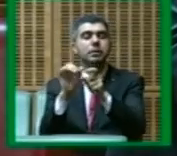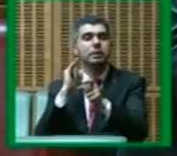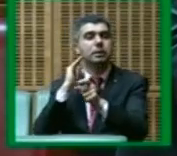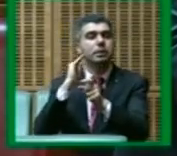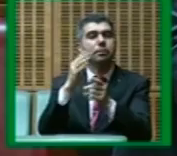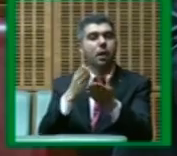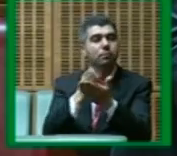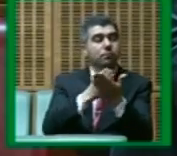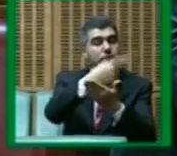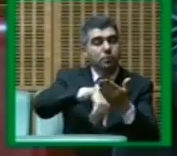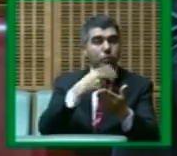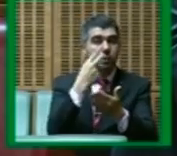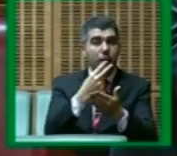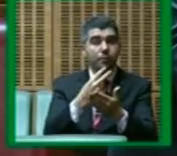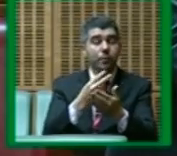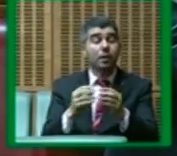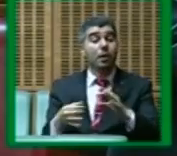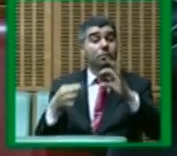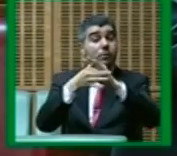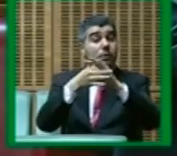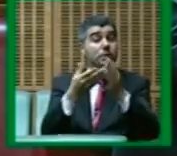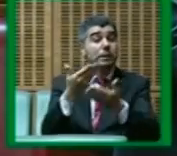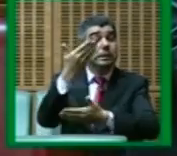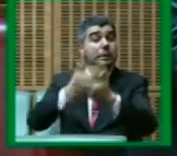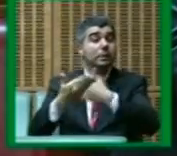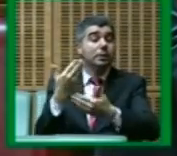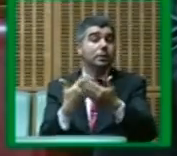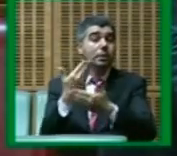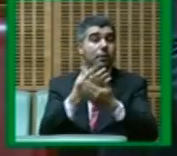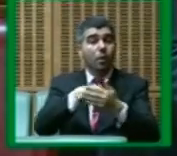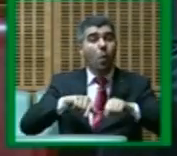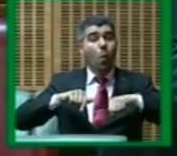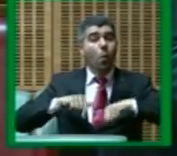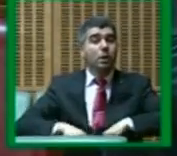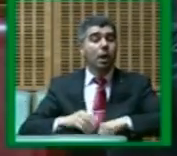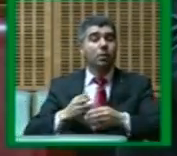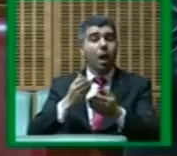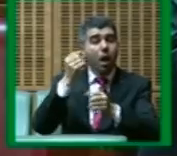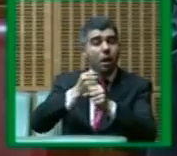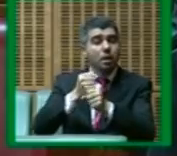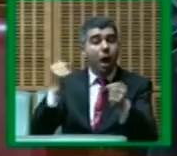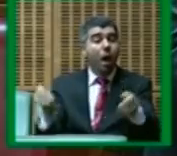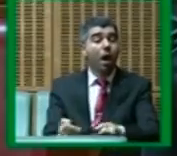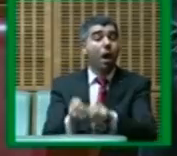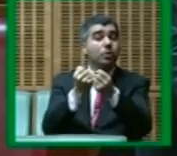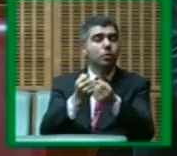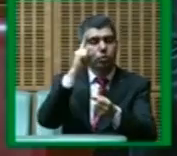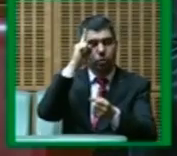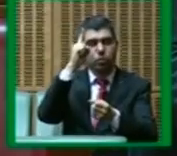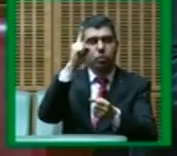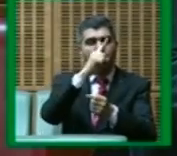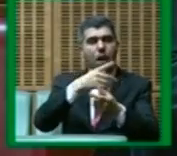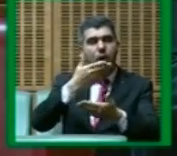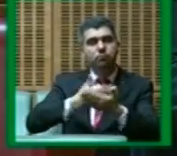موراها. ونأكد لك على أنه الانخراط ديال الوزارة التام في العملية، وأننا غادي نحددوا